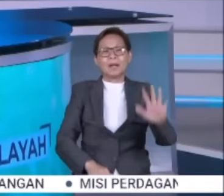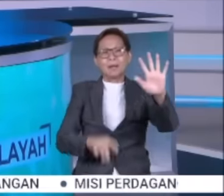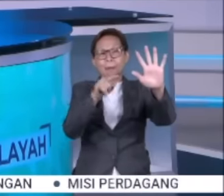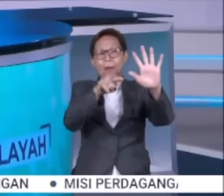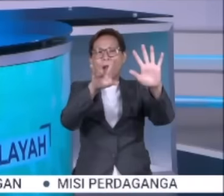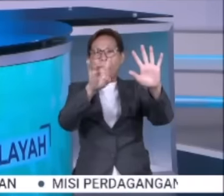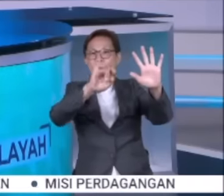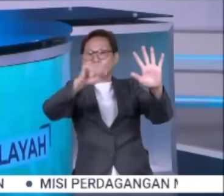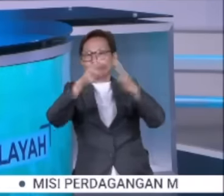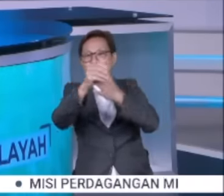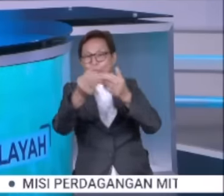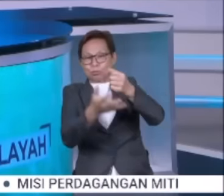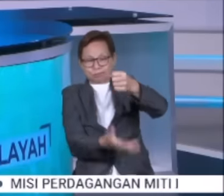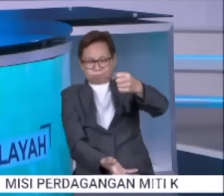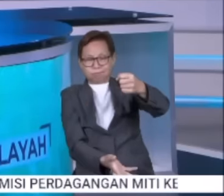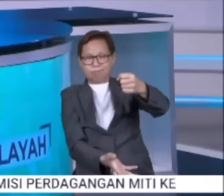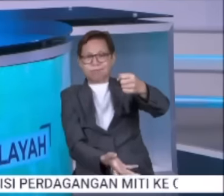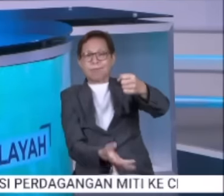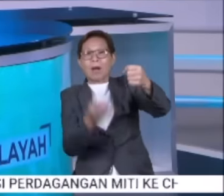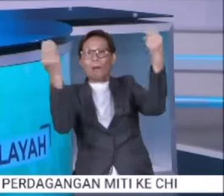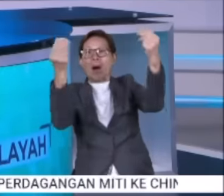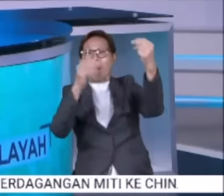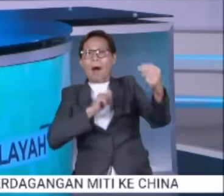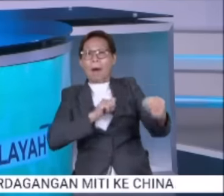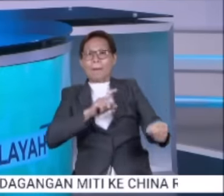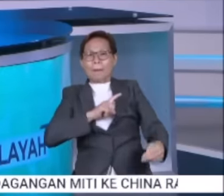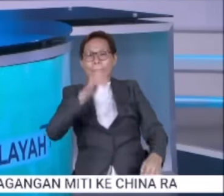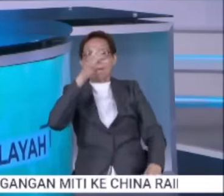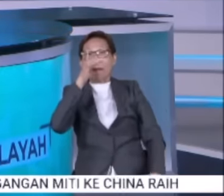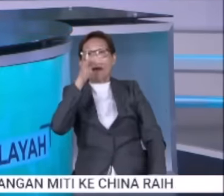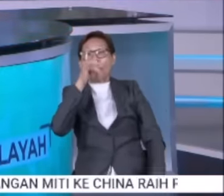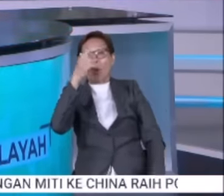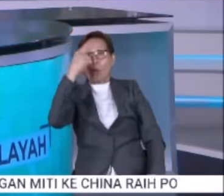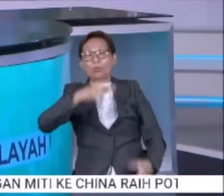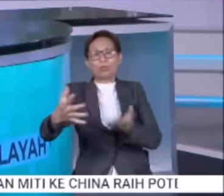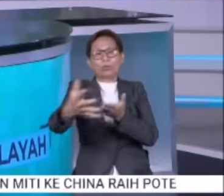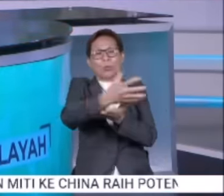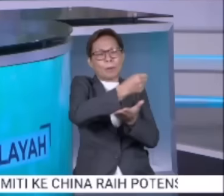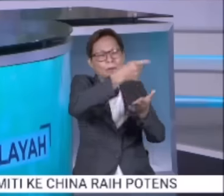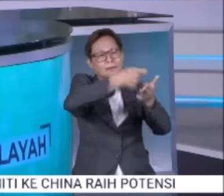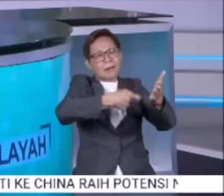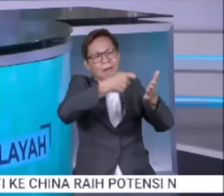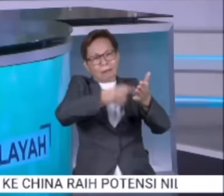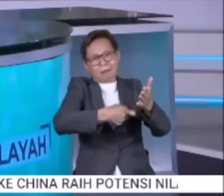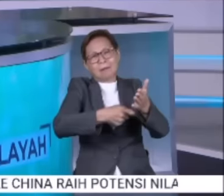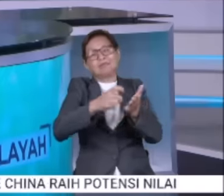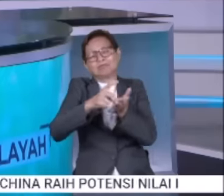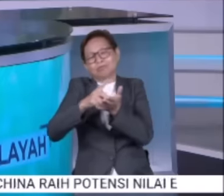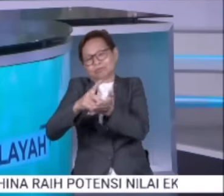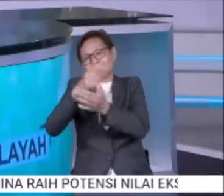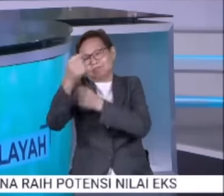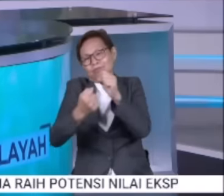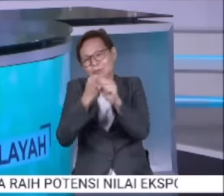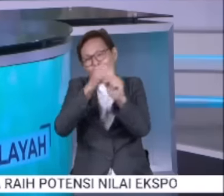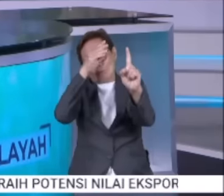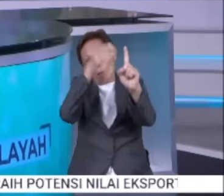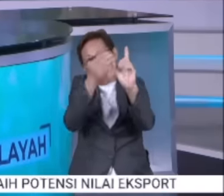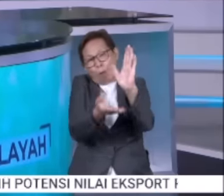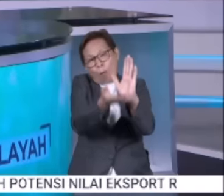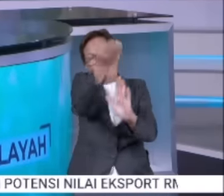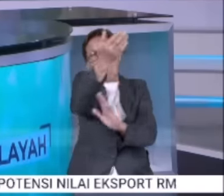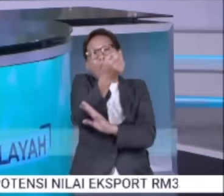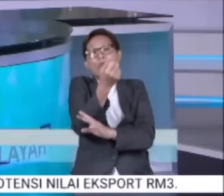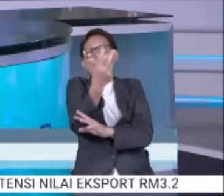5.8 juta ringgit disasarkan Majlis Agama Islam Melaka MAIM bagi kutipan zakat fitrah tahun ini. Sasaran itu meningkat